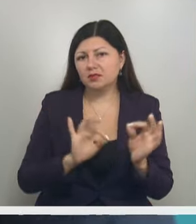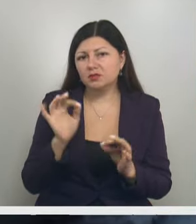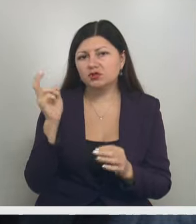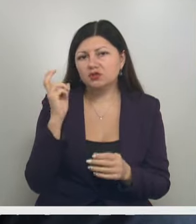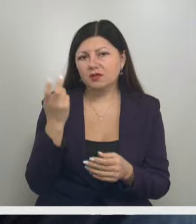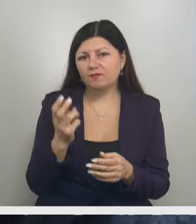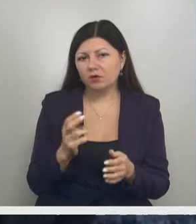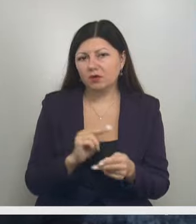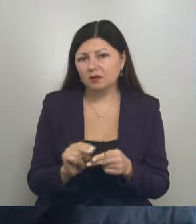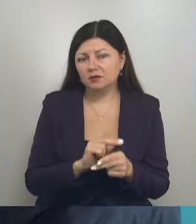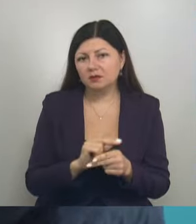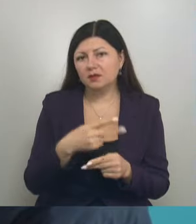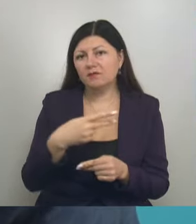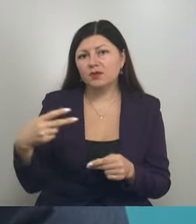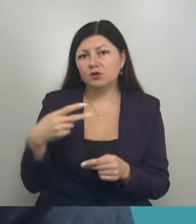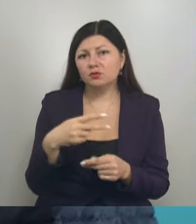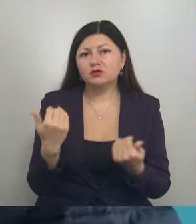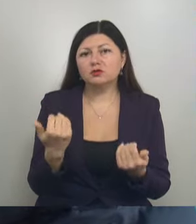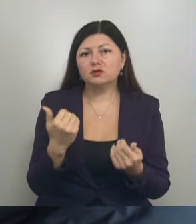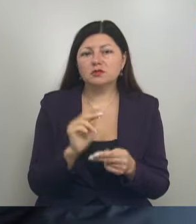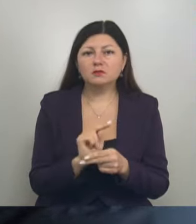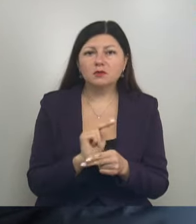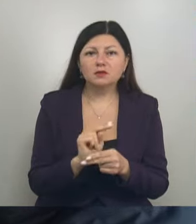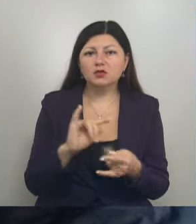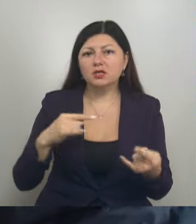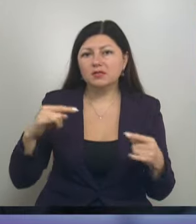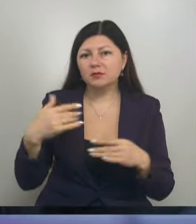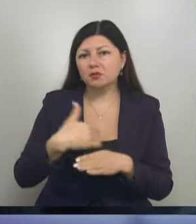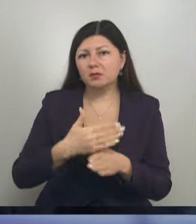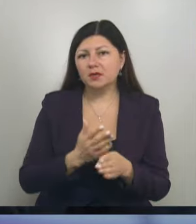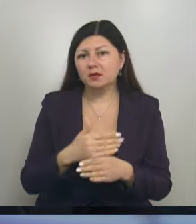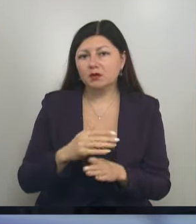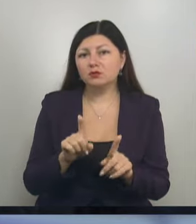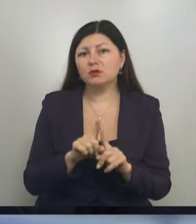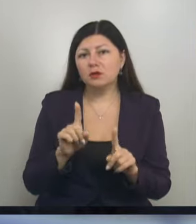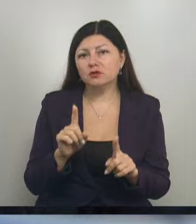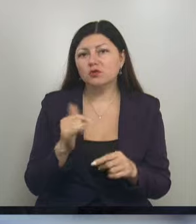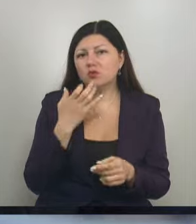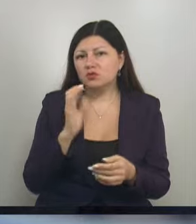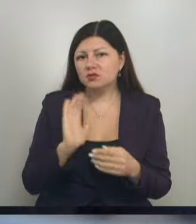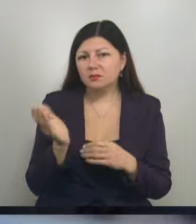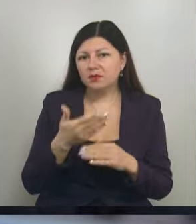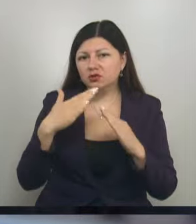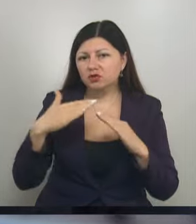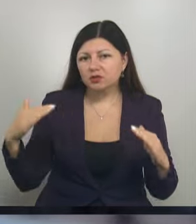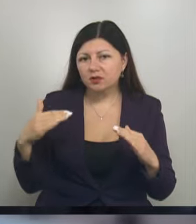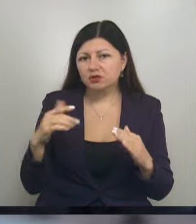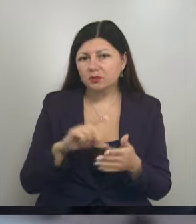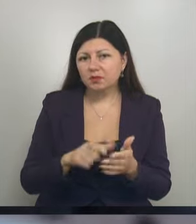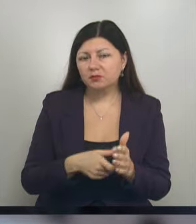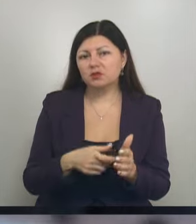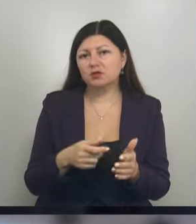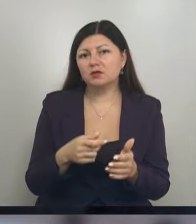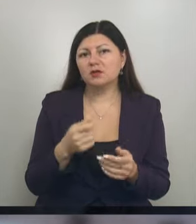отделки. На втором этаже идет сейчас монтаж кирпичных перегородок. Также идет утепление чердачных помещений,